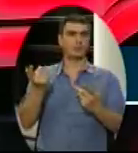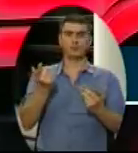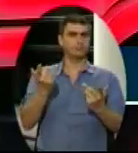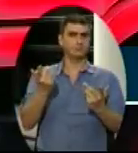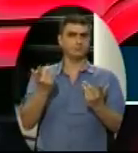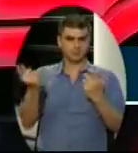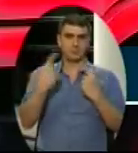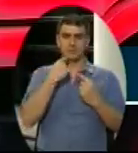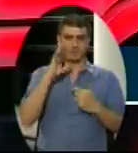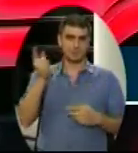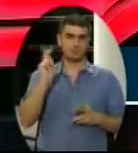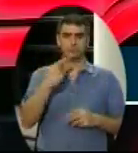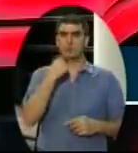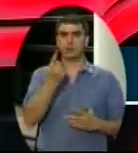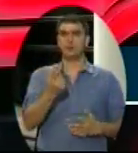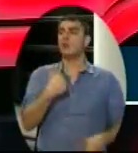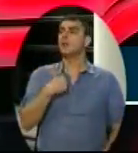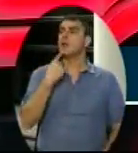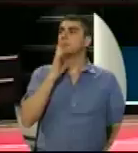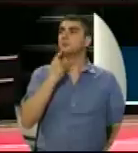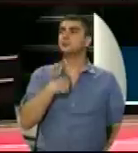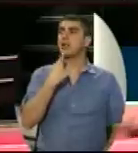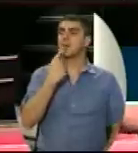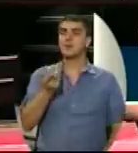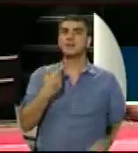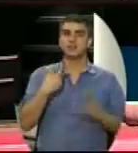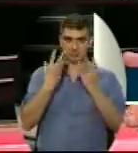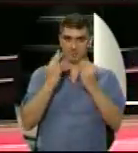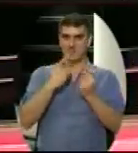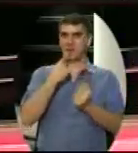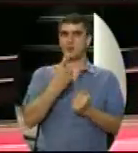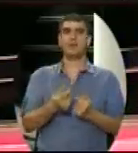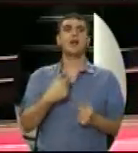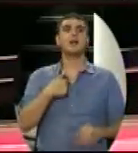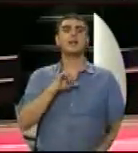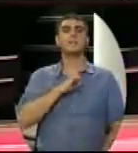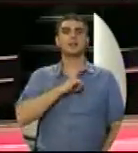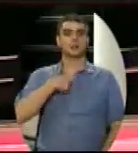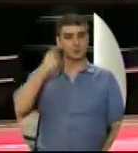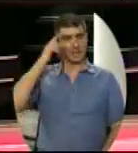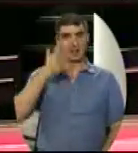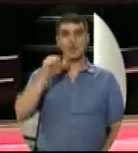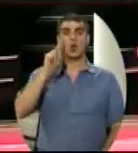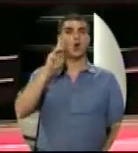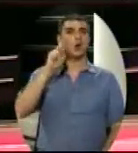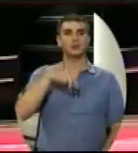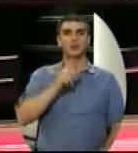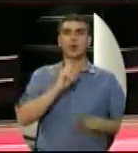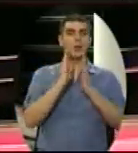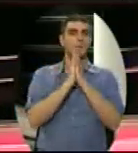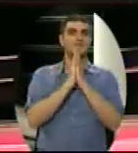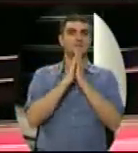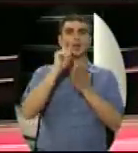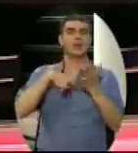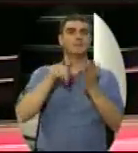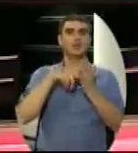לנושא הבא. אמרת את מה שיש לך להגיד עליו. לא אמרתי מה שיש לי לומר, לא אמרתי בכלל, יש לי מה לומר. אמר, מעניין אותי למה אורן לא מבקש